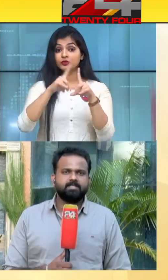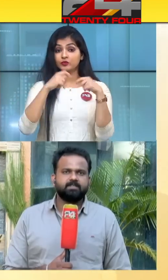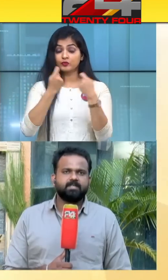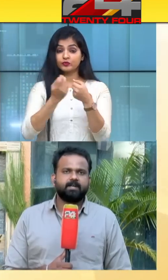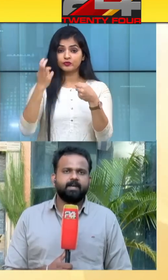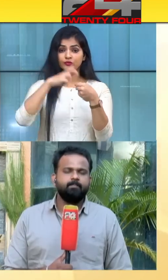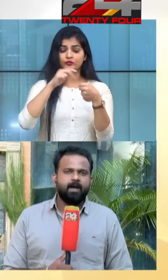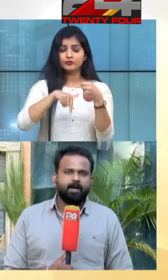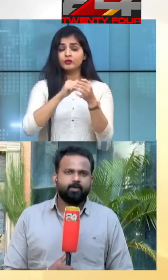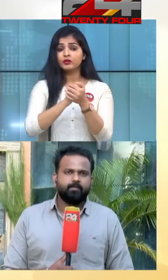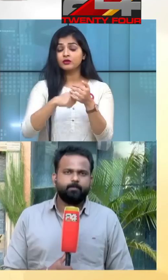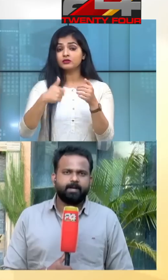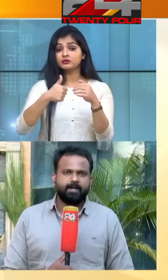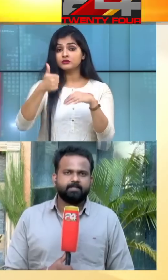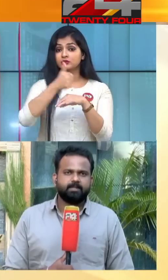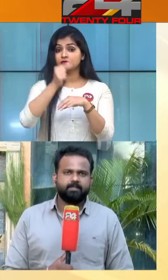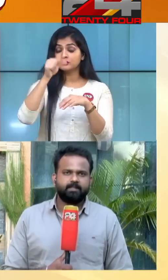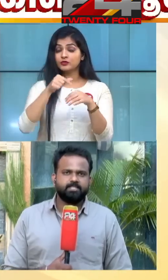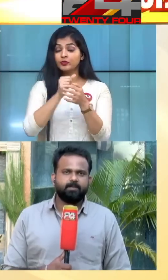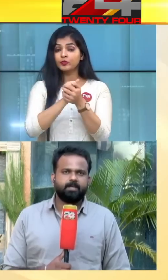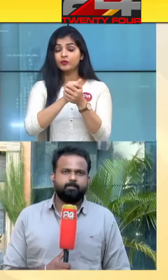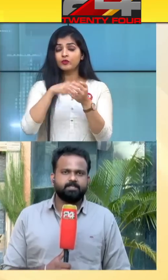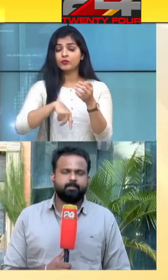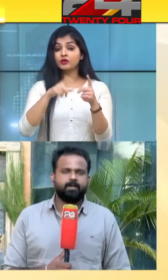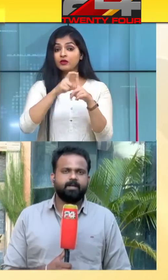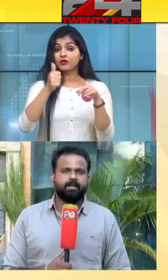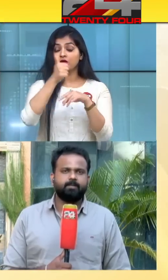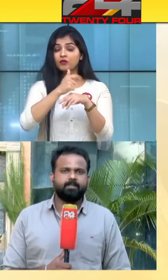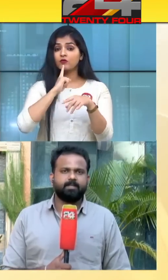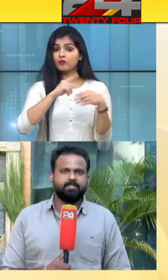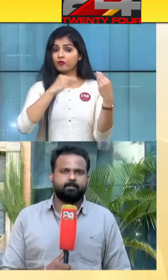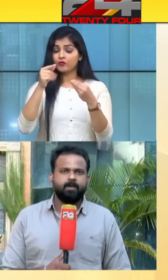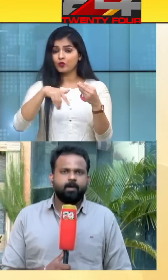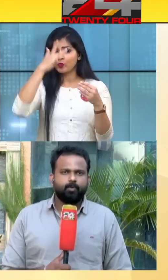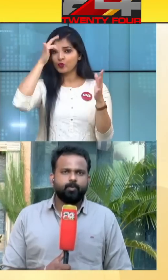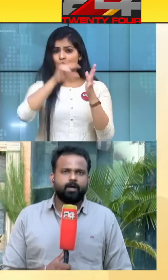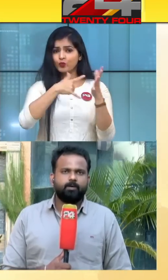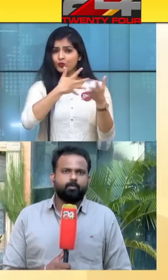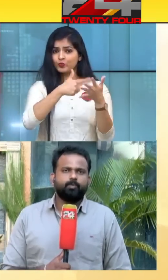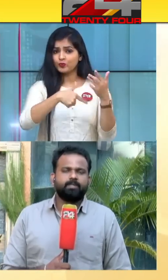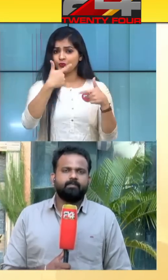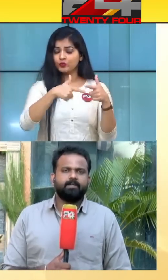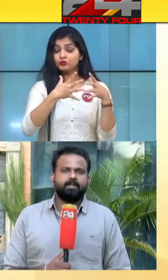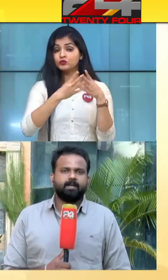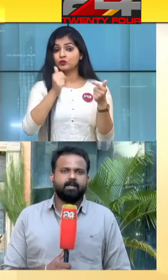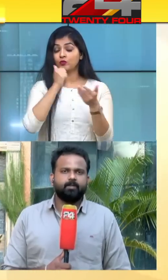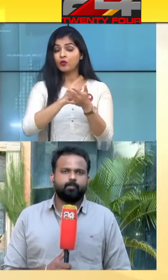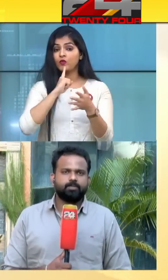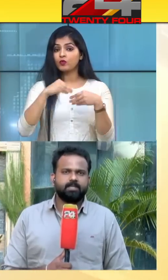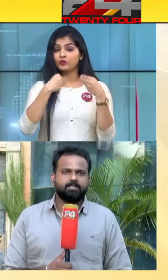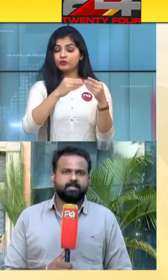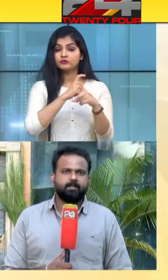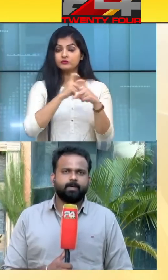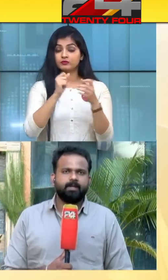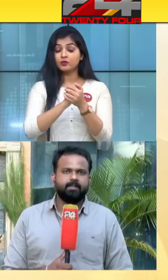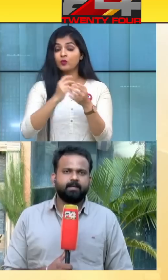ആരോഗ്യവകുപ്പ് അഡീഷണൽ ചീഫ് സെക്രട്ടറി ആരോഗ്യവകുപ്പ് ഡയറക്ടർക്ക് നിർദ്ദേശം നൽകി ഈ പ്രശ്നം പരിഹരിക്കണമെന്ന നിർദ്ദേശം ഒരു ഉത്തരവായി തന്നെ നൽകിയിരുന്നു.